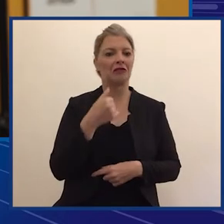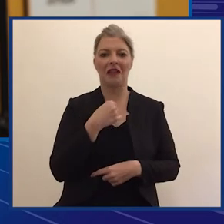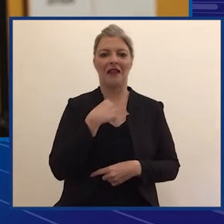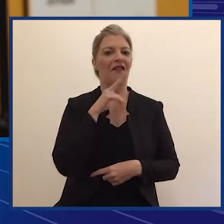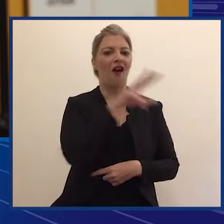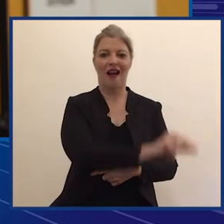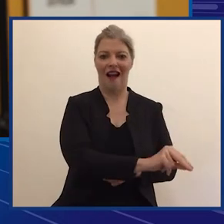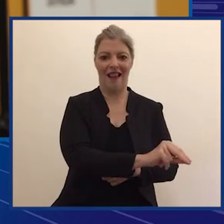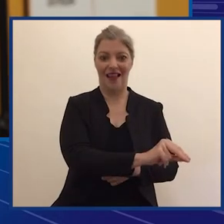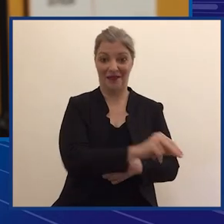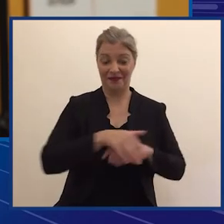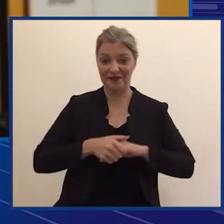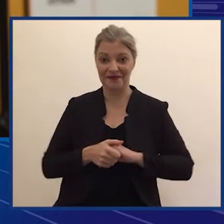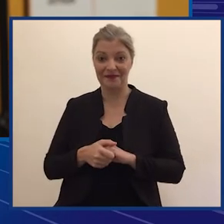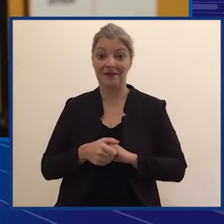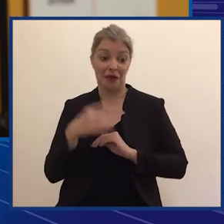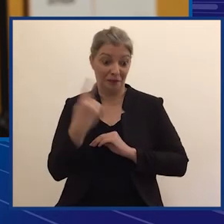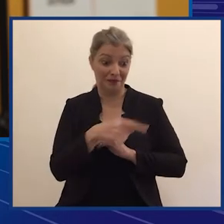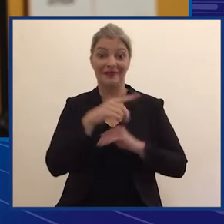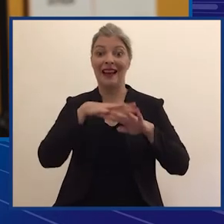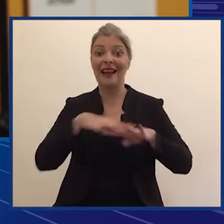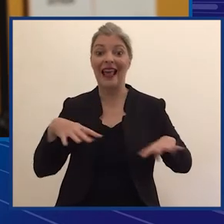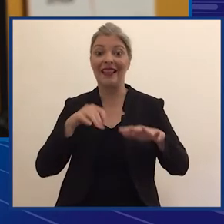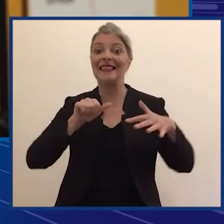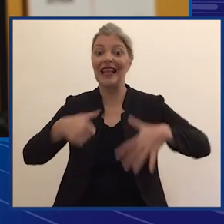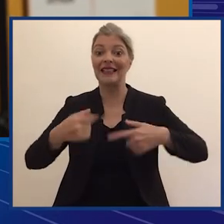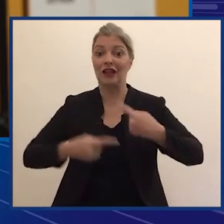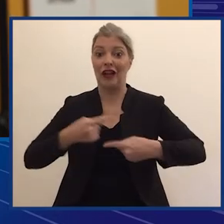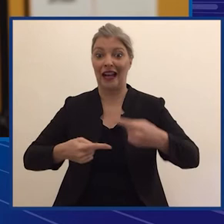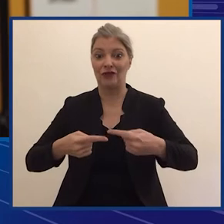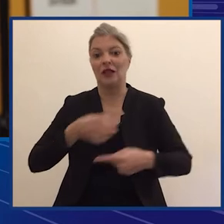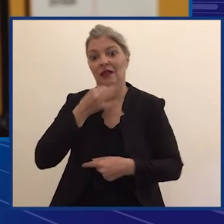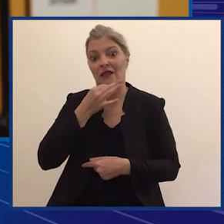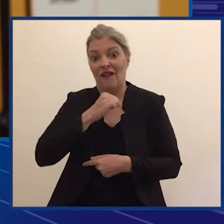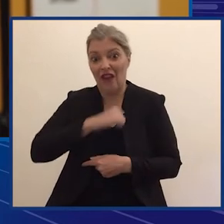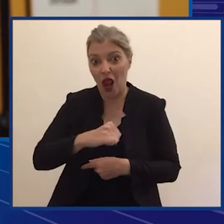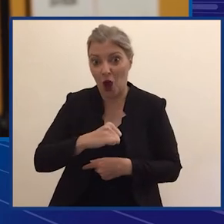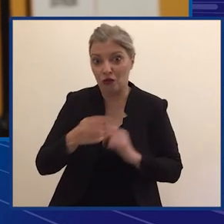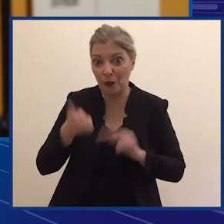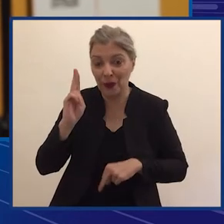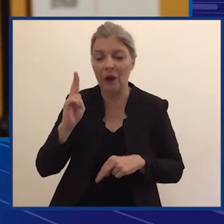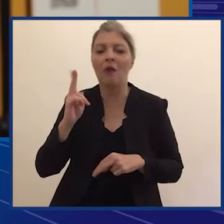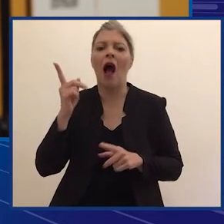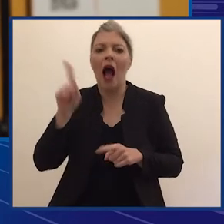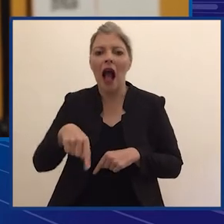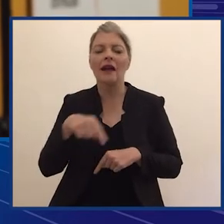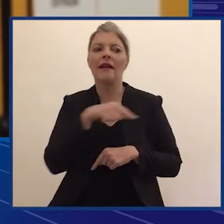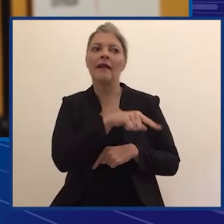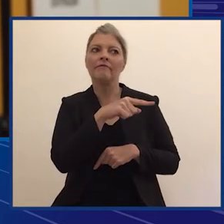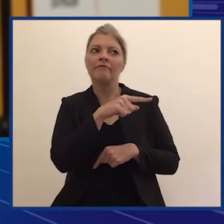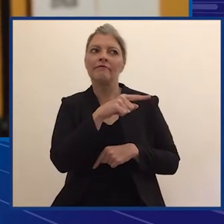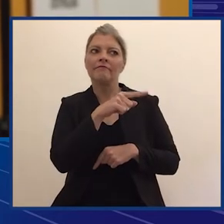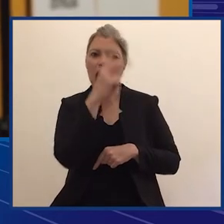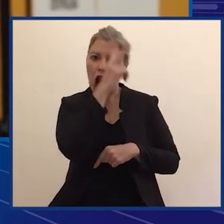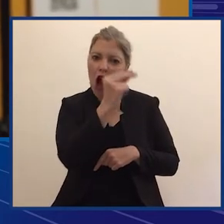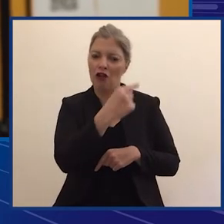Queste saranno le reti di telecomunicazione di sesta generazione. Quindi non soltanto più veloci, ma anche più inclini a